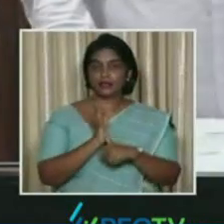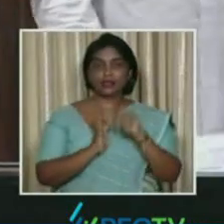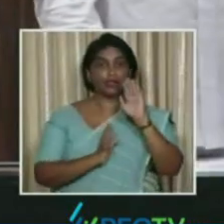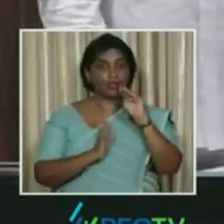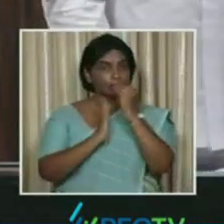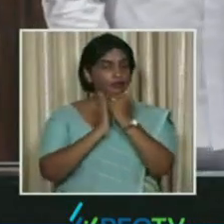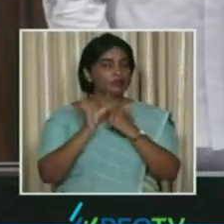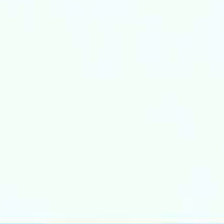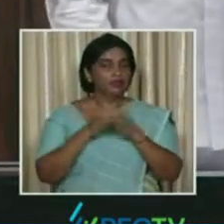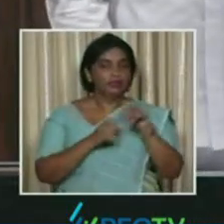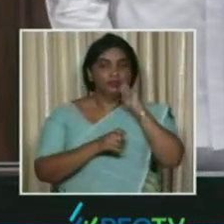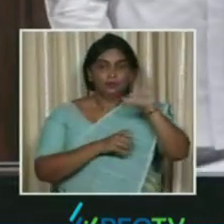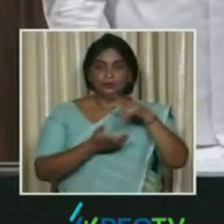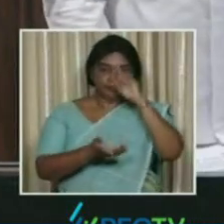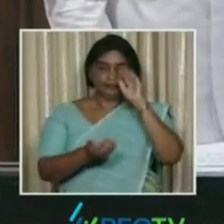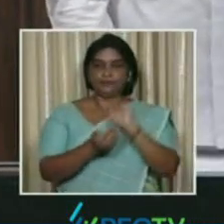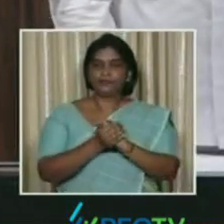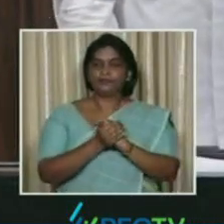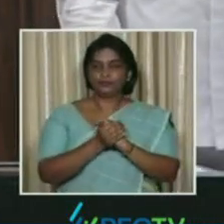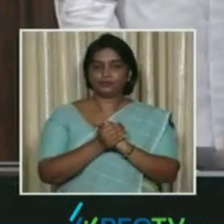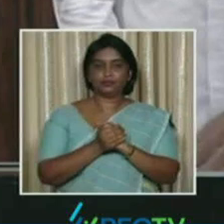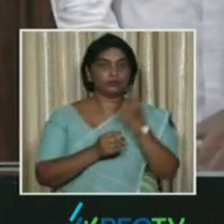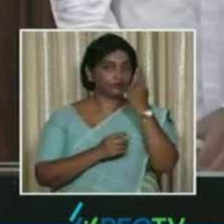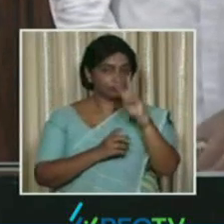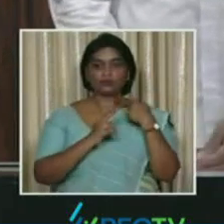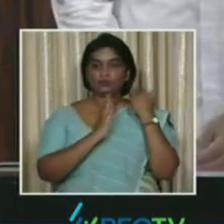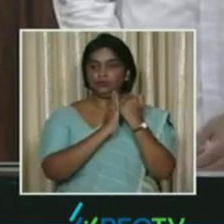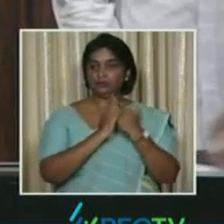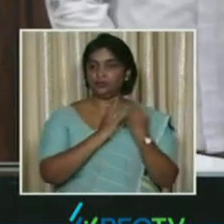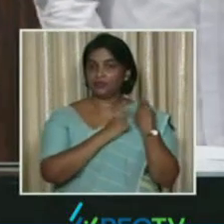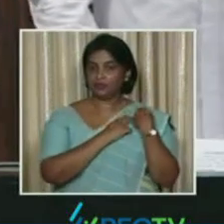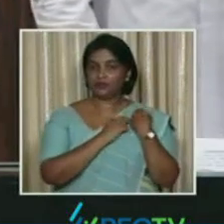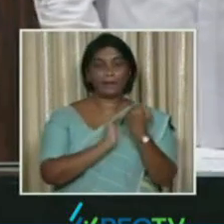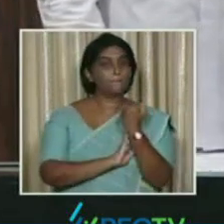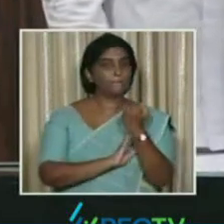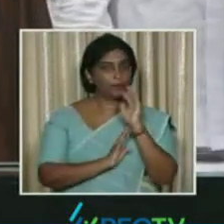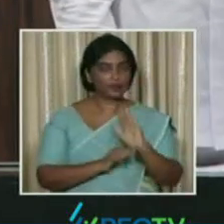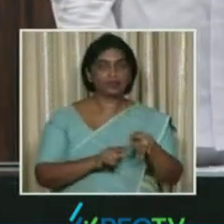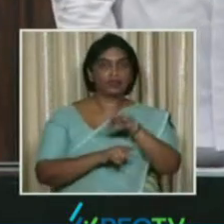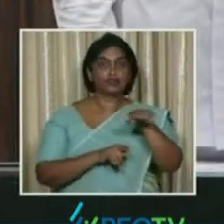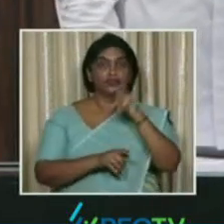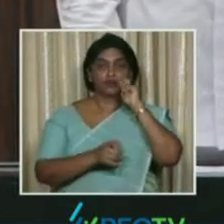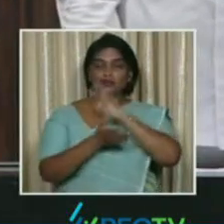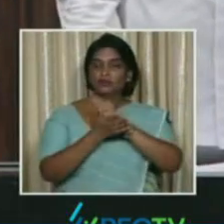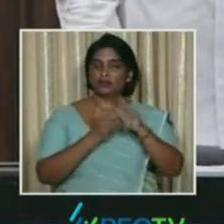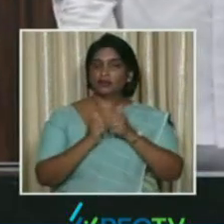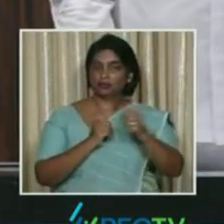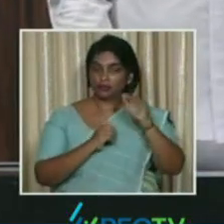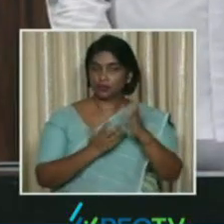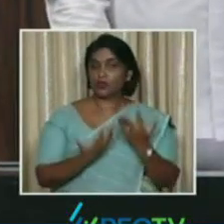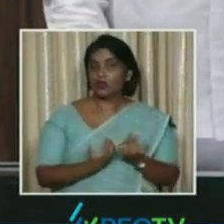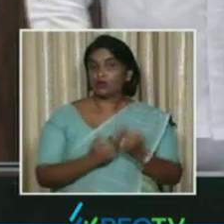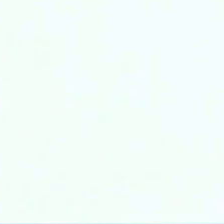Hatilisani Adikariu, Mahajana Araksa Panate, Dolasini Maganti, Mavet Pavurno, Balatar Prakaro, Mahajana Same, Pautaganama Santhavana,